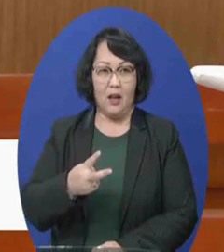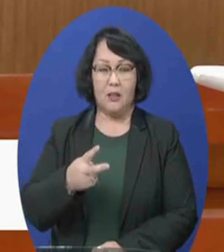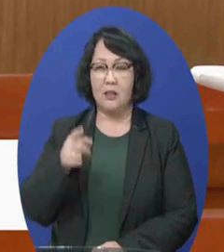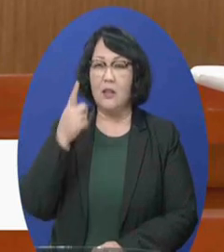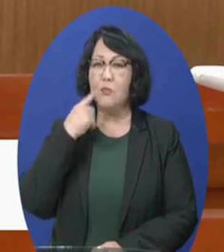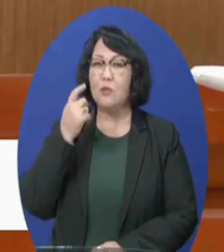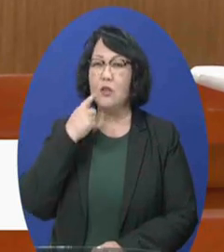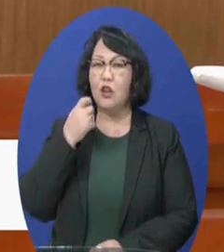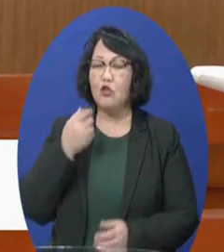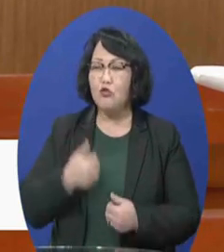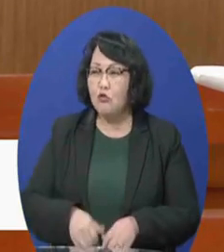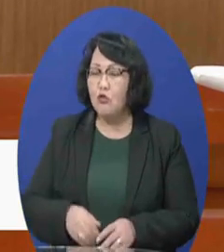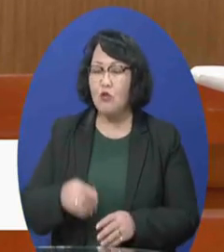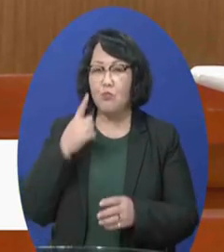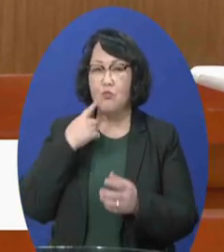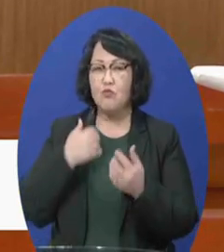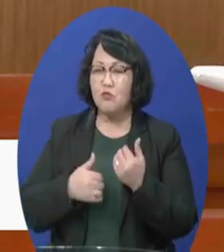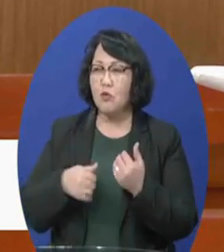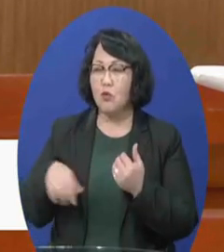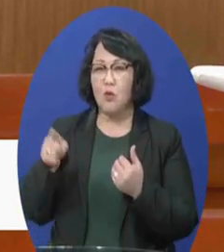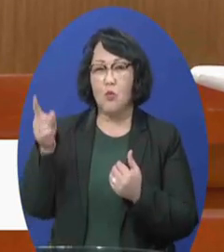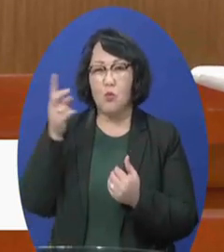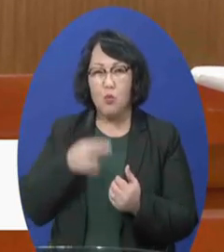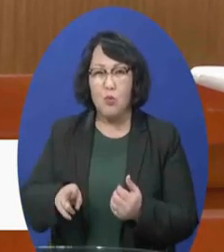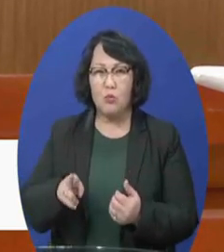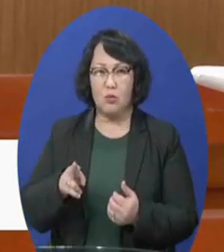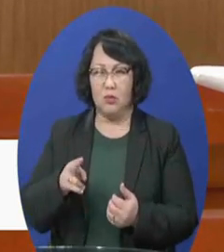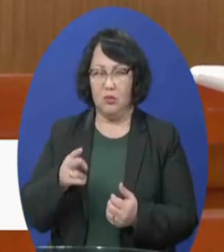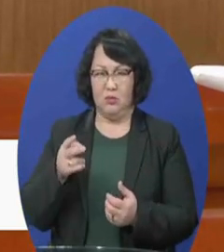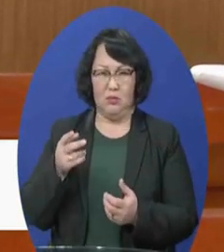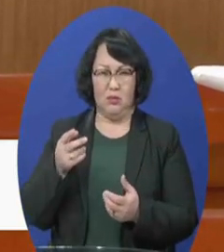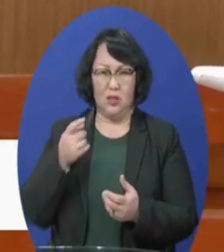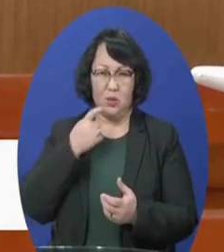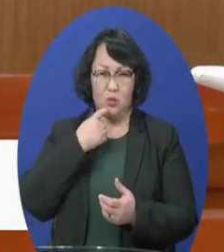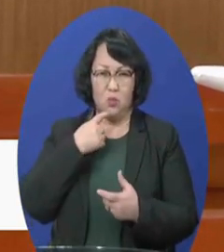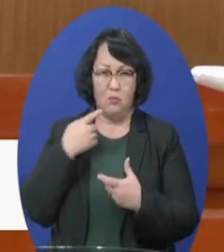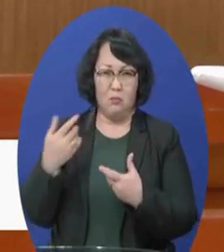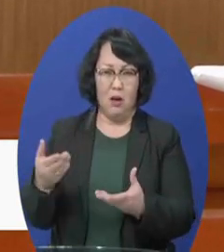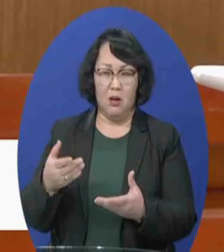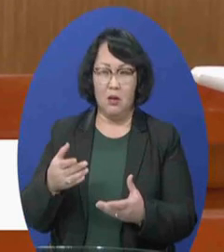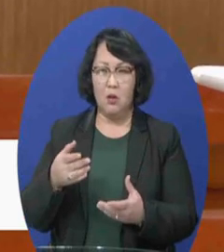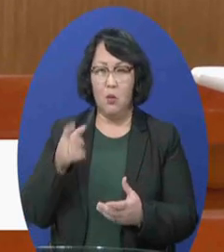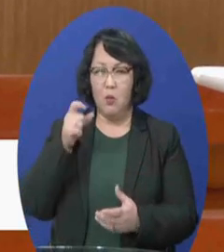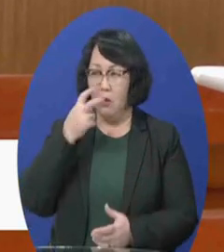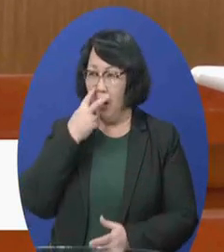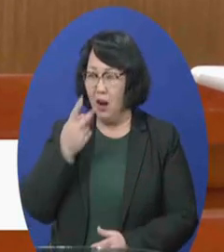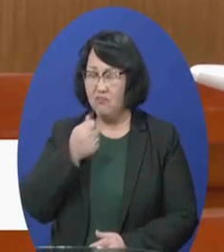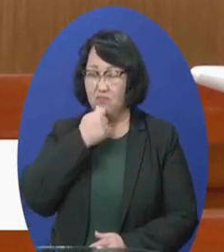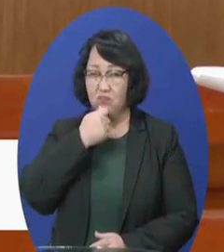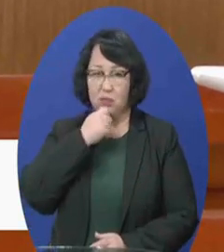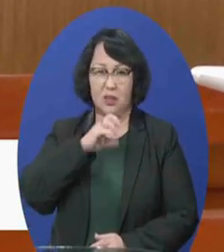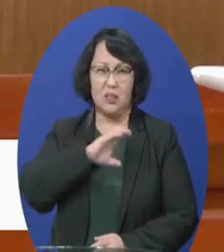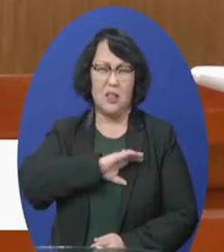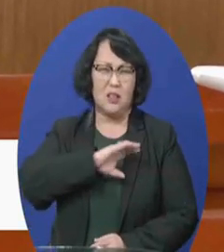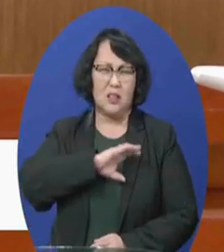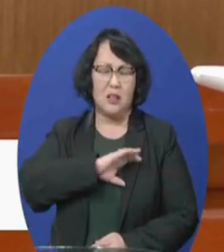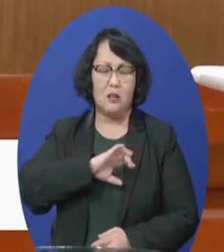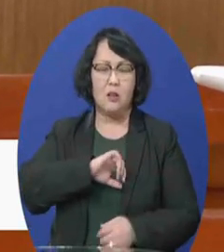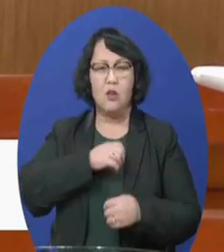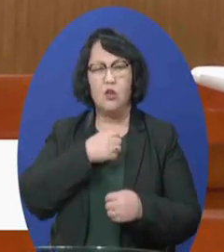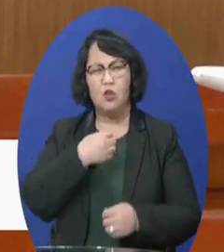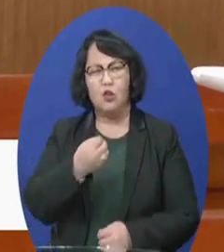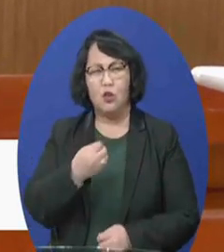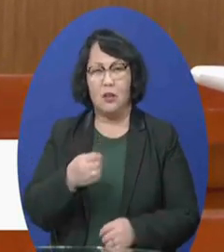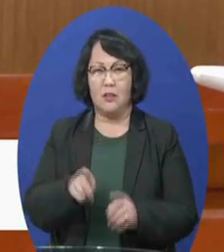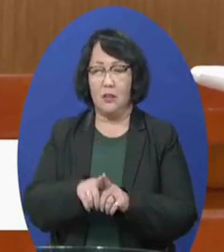өдөр үнэхээр хүнд нөхцөлд хүний нүд халтрам, сэтгэл эмтрэм, элэг шимшрэм ийм байдалтай авч явсан